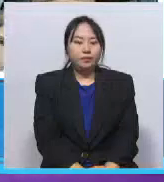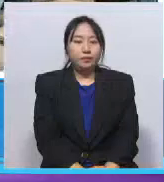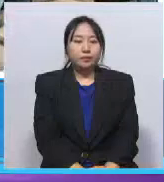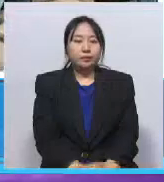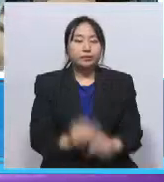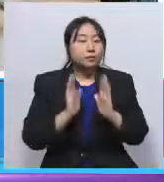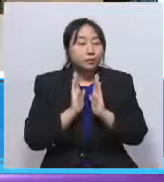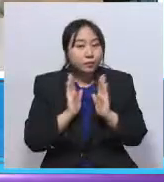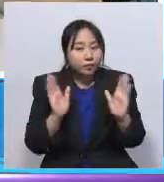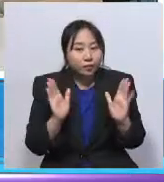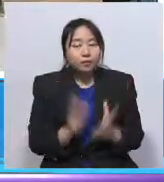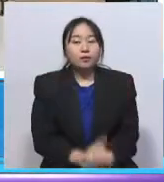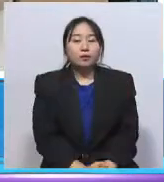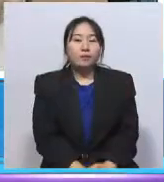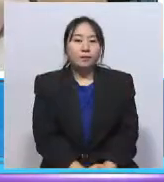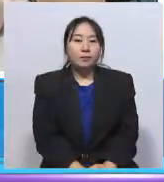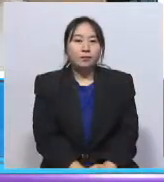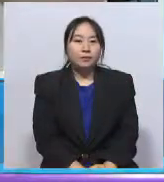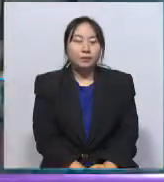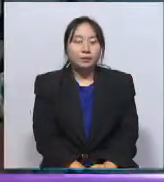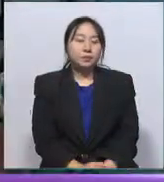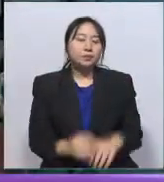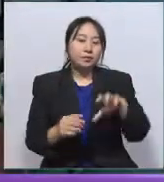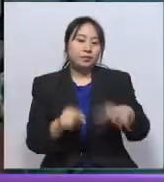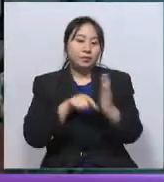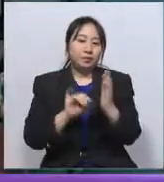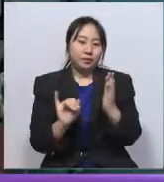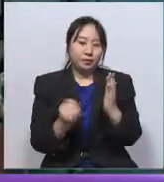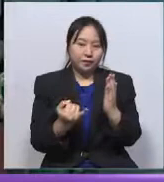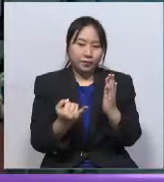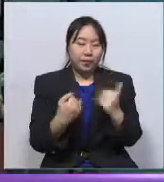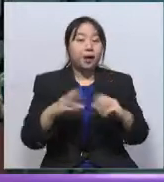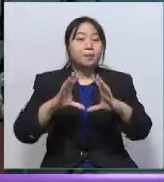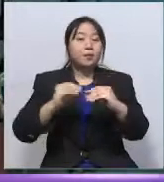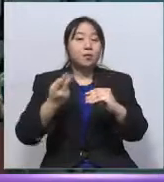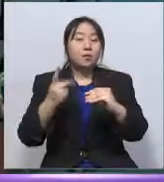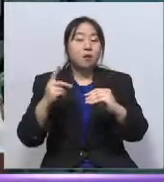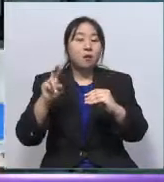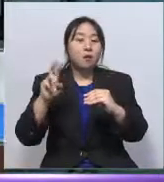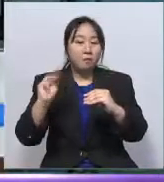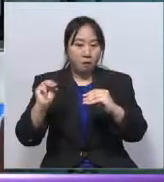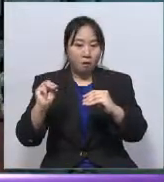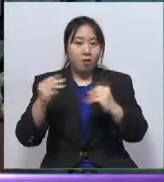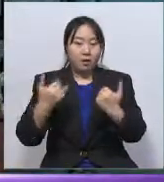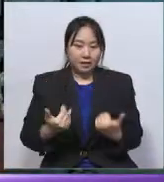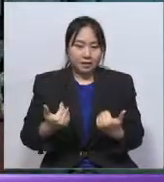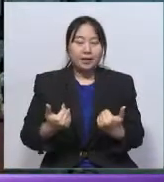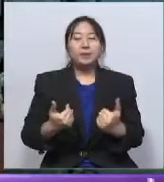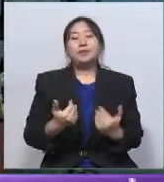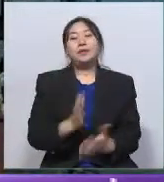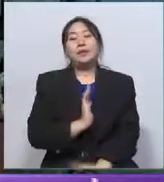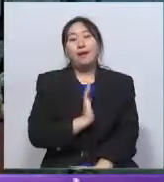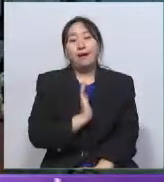ขอบคุณค่ะคุณปวีณาค่ะซึ่งที่จันทบุรีแห่งนี้นะคะก่อนการประชุมคณะรัฐมนตรีนอกสถานที่อย่างเป็นทางการที่จังหวัดจันท